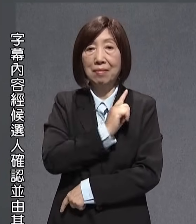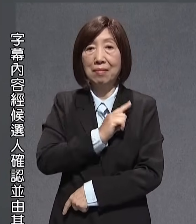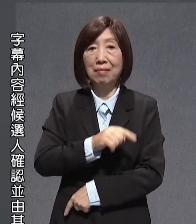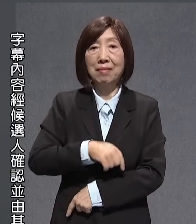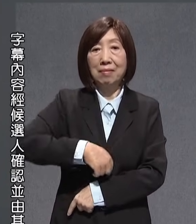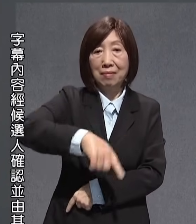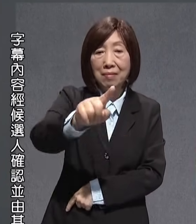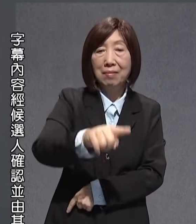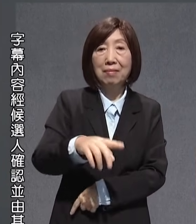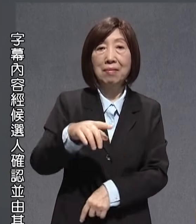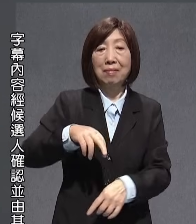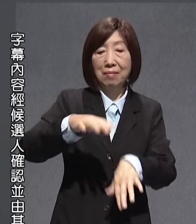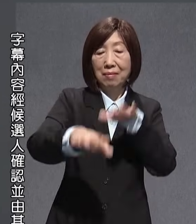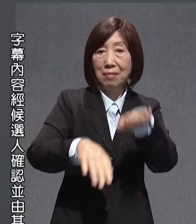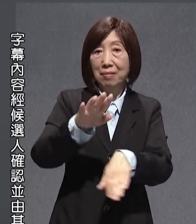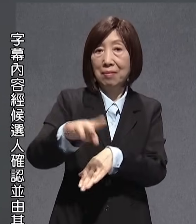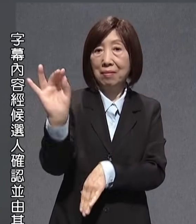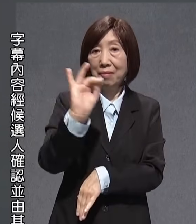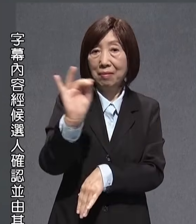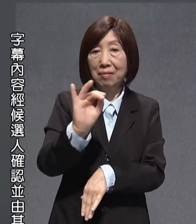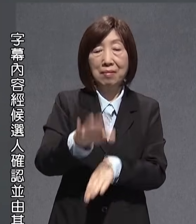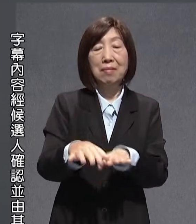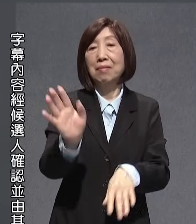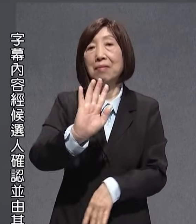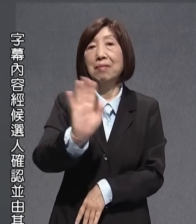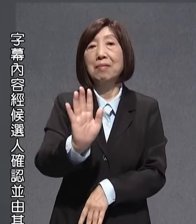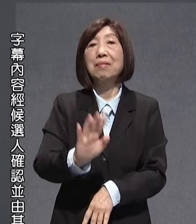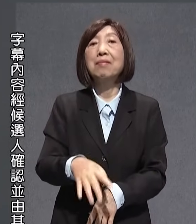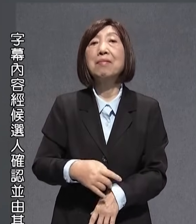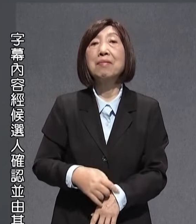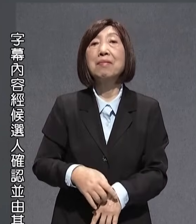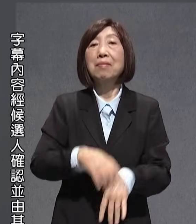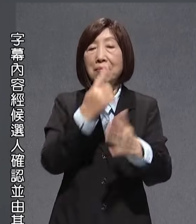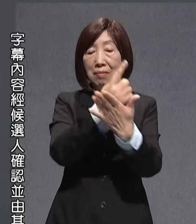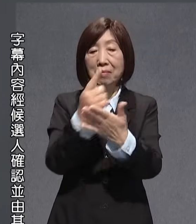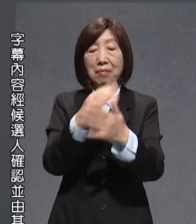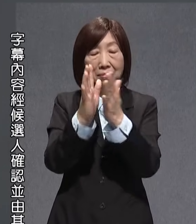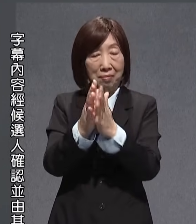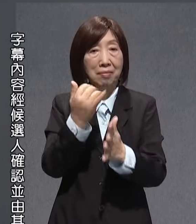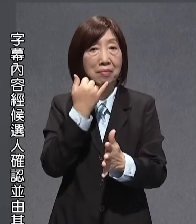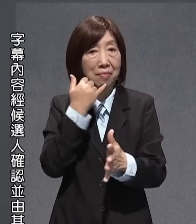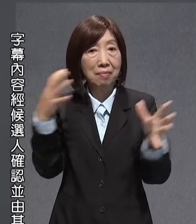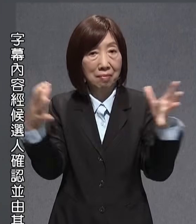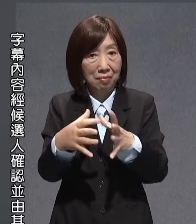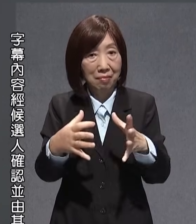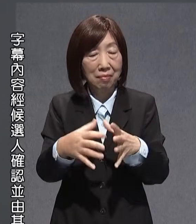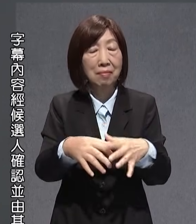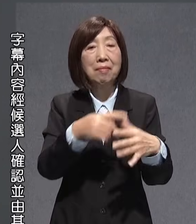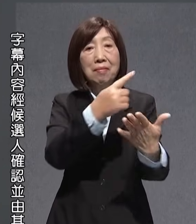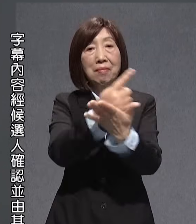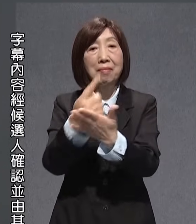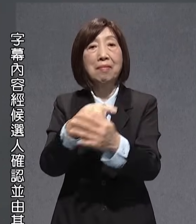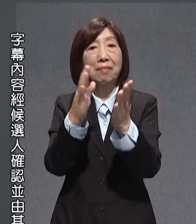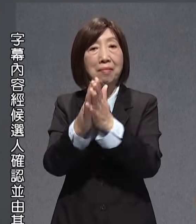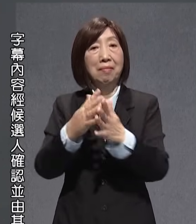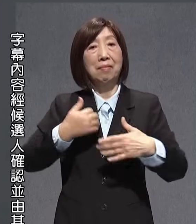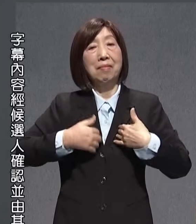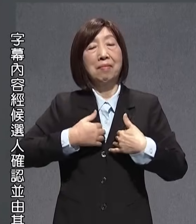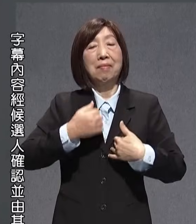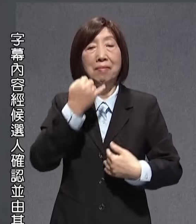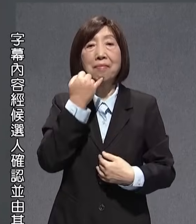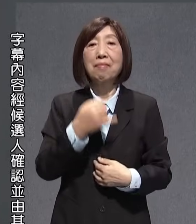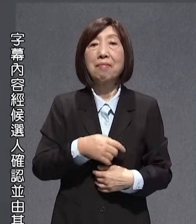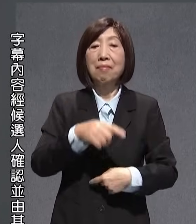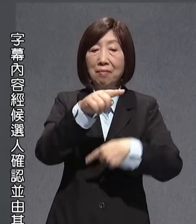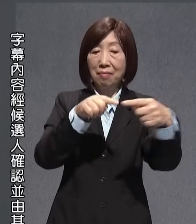重要。台湾均衡发展，处处才可以安居，人人也才可以乐业。均衡